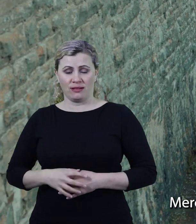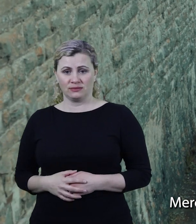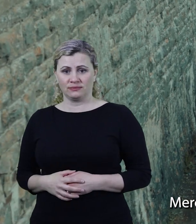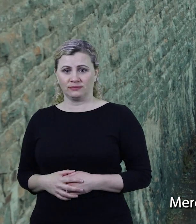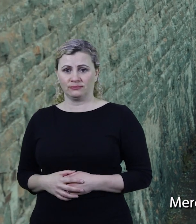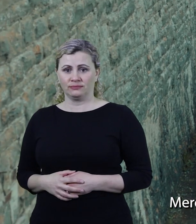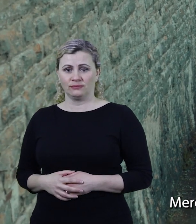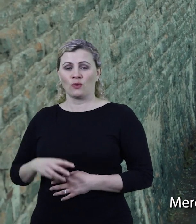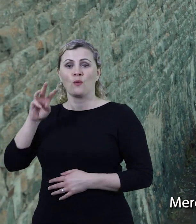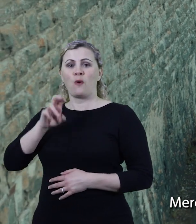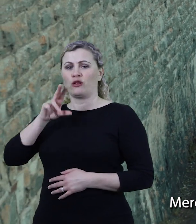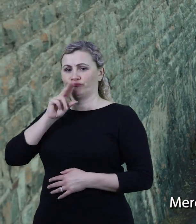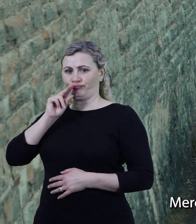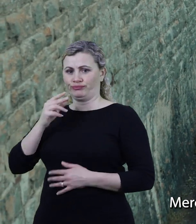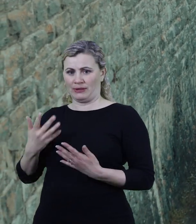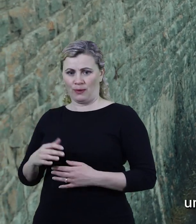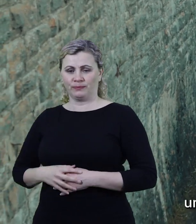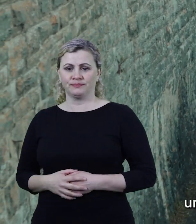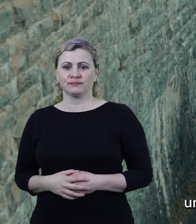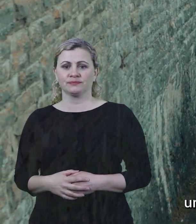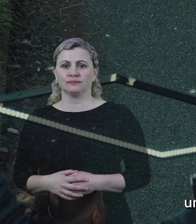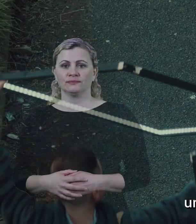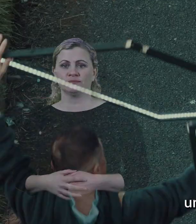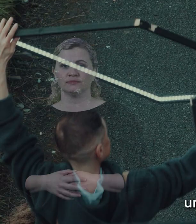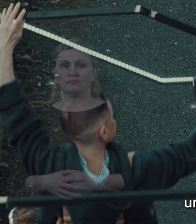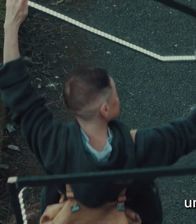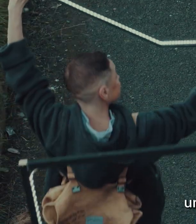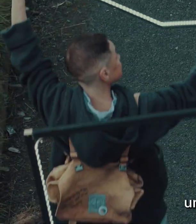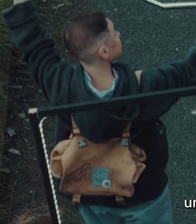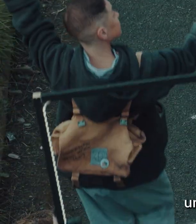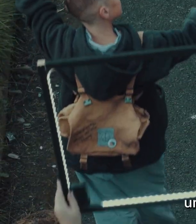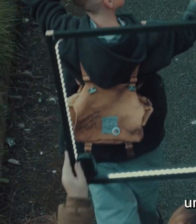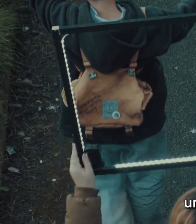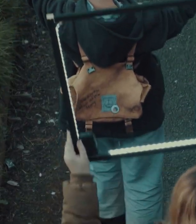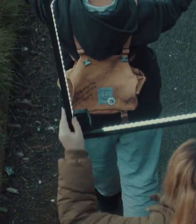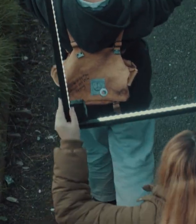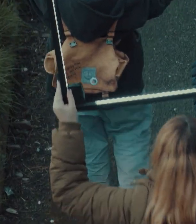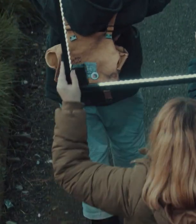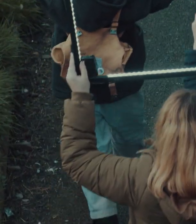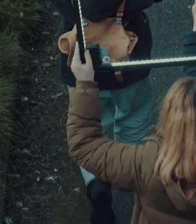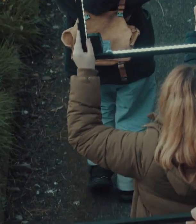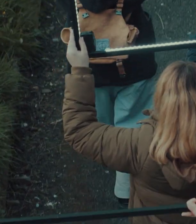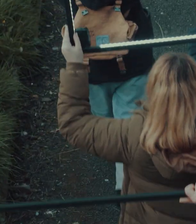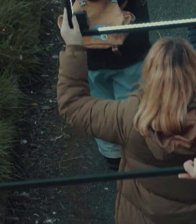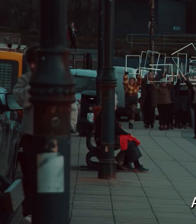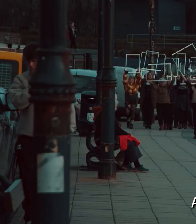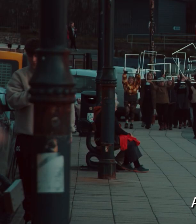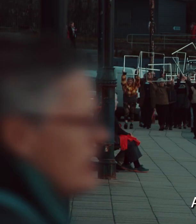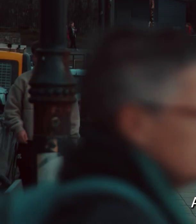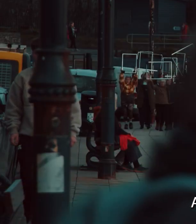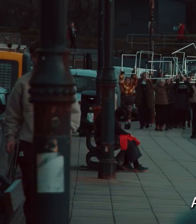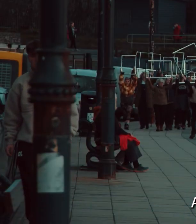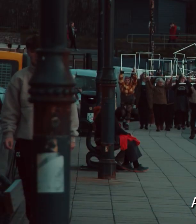Merched cenedl na dyw erioed wedi teimlo unrhyw atgasedd tuag at unrhyw wlad neu phobl ac